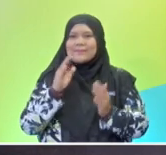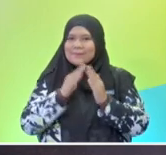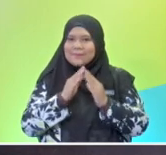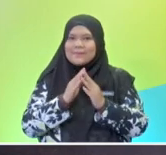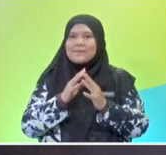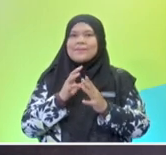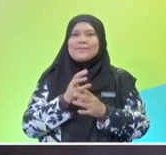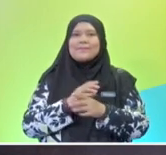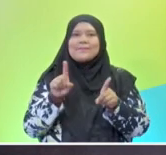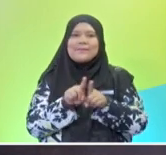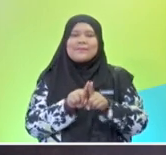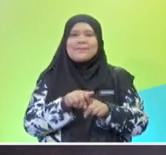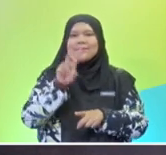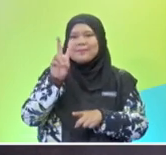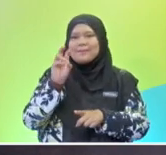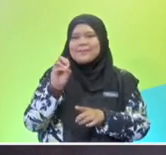dapat 20 mata.